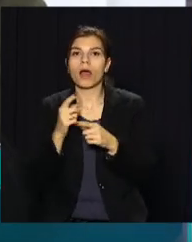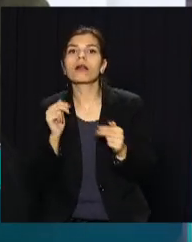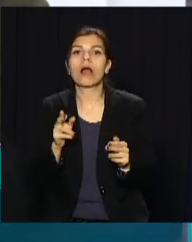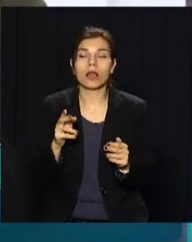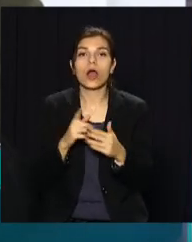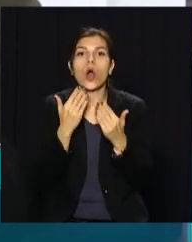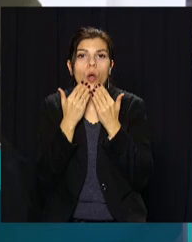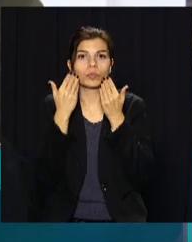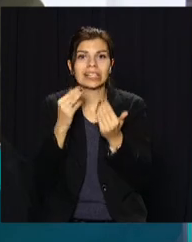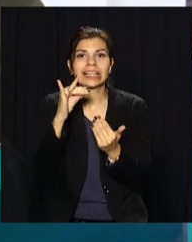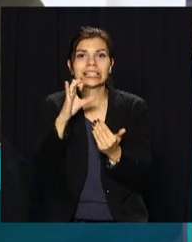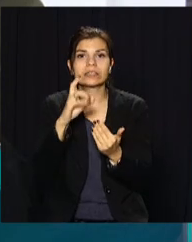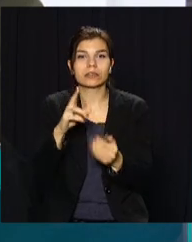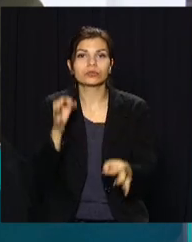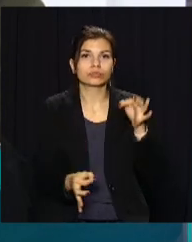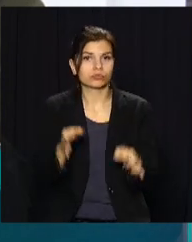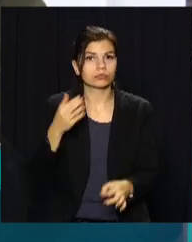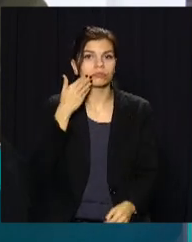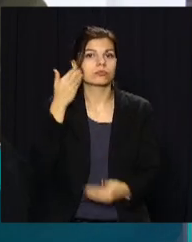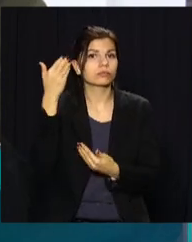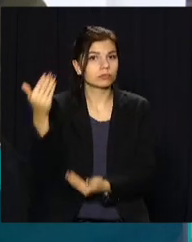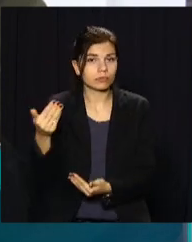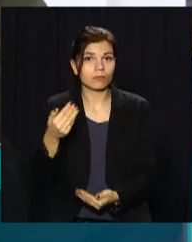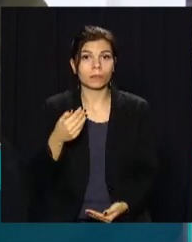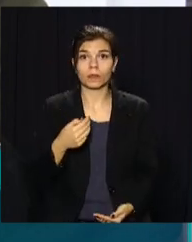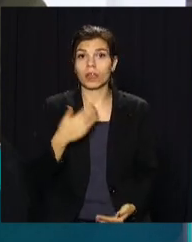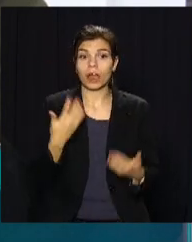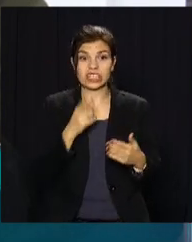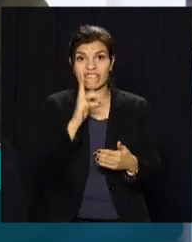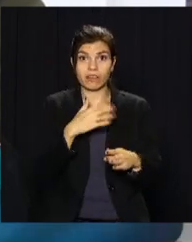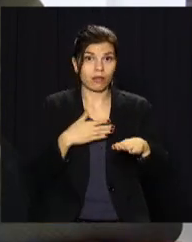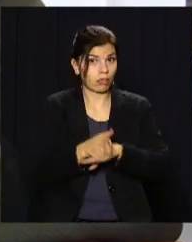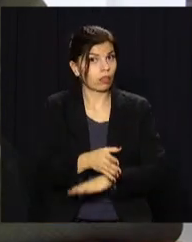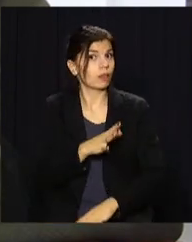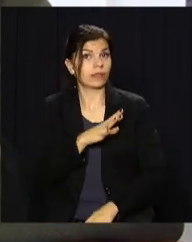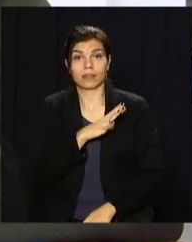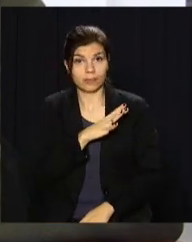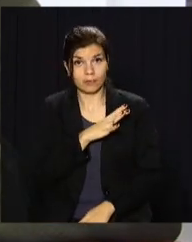это обращение с исковым заявлением в суд. То есть, если ограничили доступ в квартиру, это значит